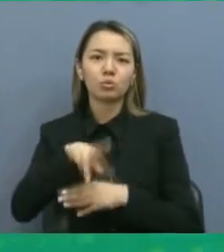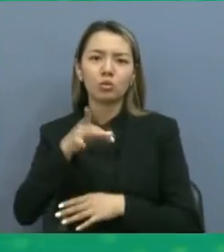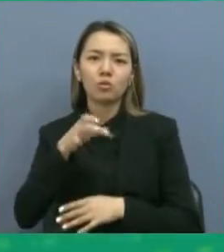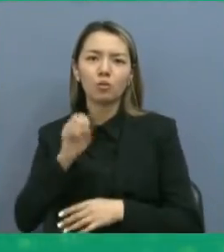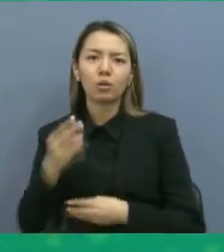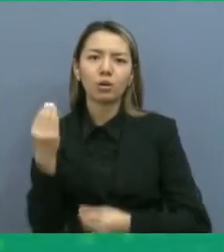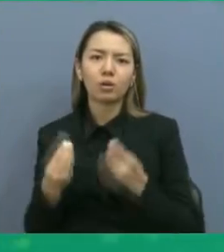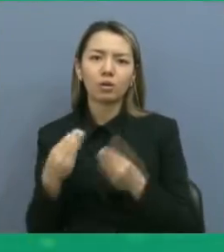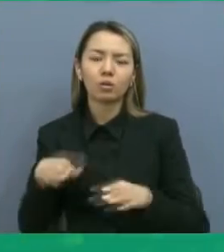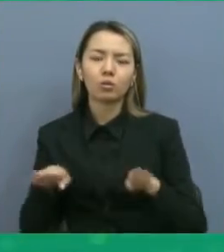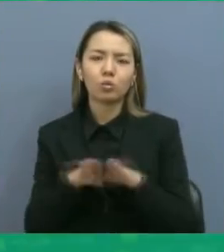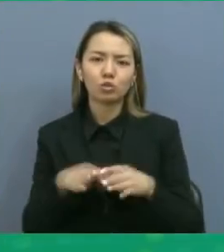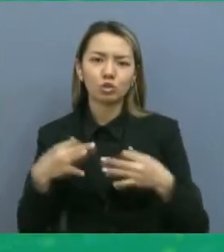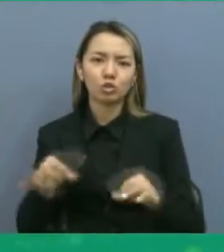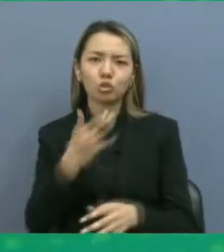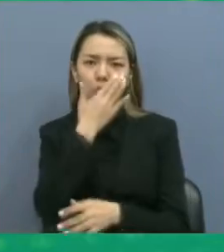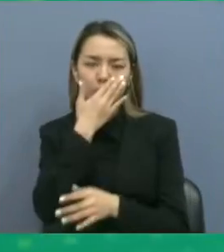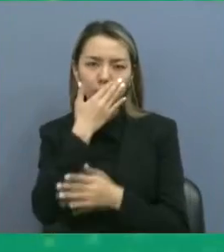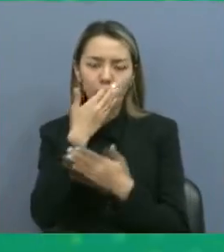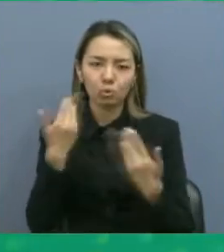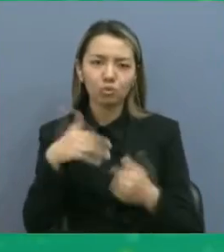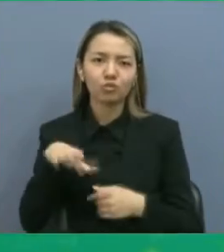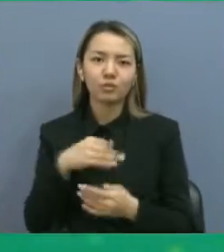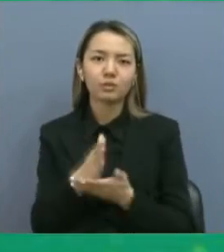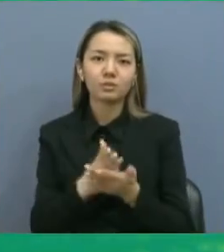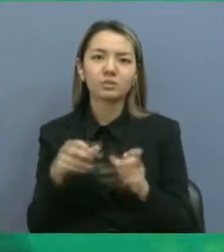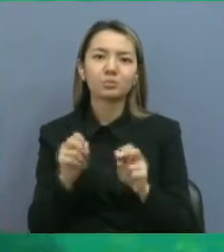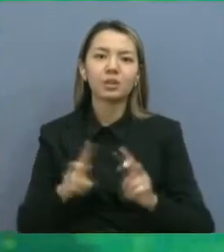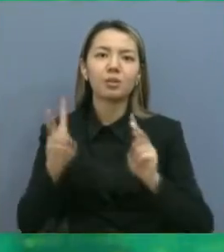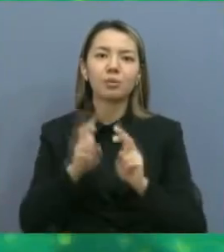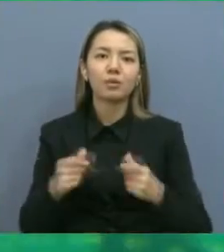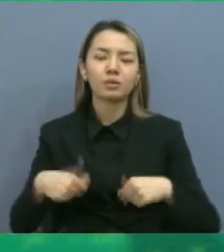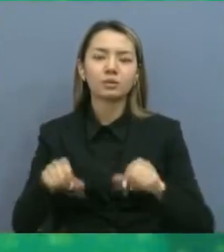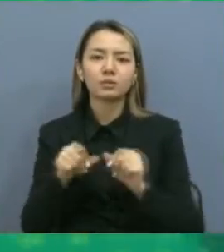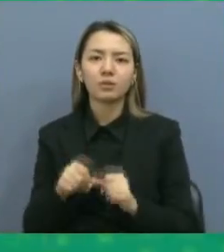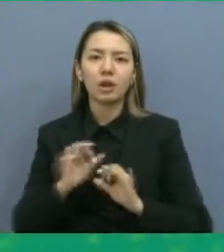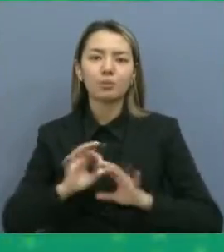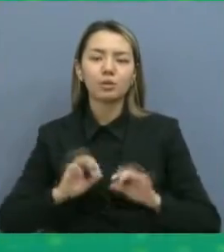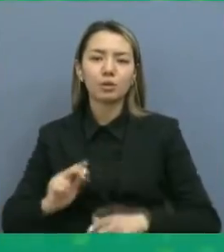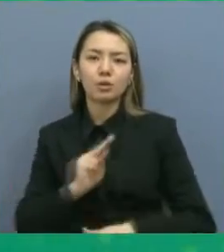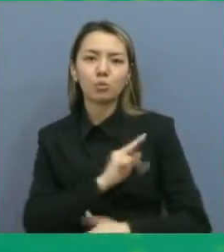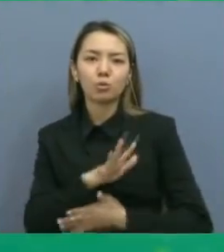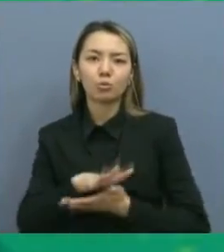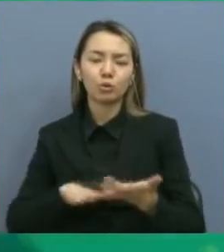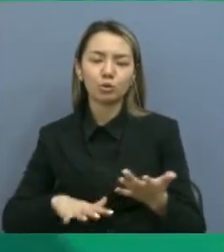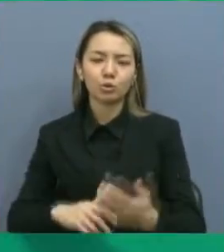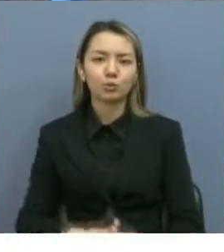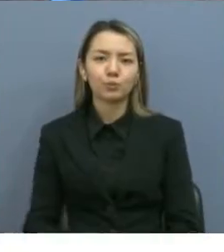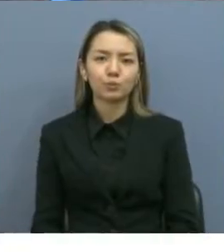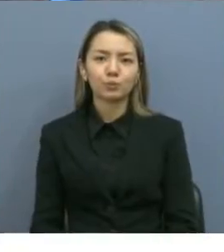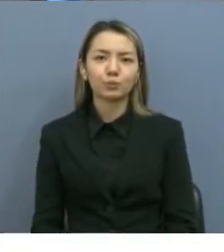алаңдарына шығуға да рұқсат жоқ. Полиция қызметкерлері арнайы рейдтер ұйымдастырып, түсіндіру жұмыстарын жалғастыруда.